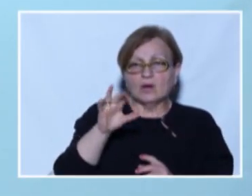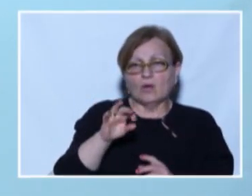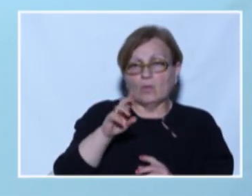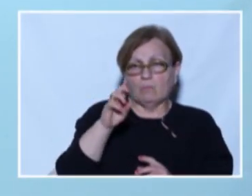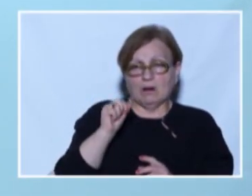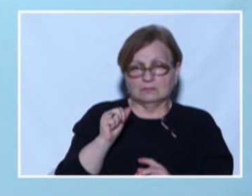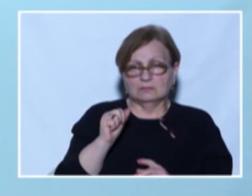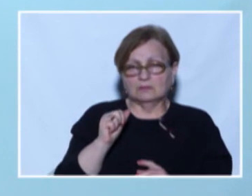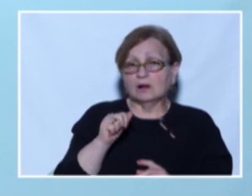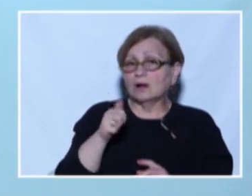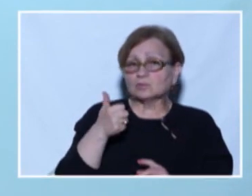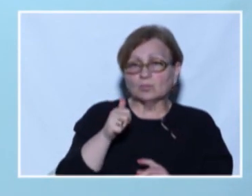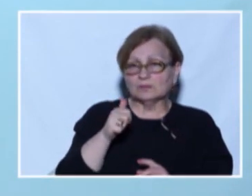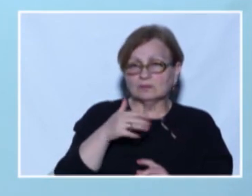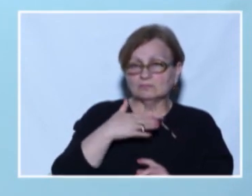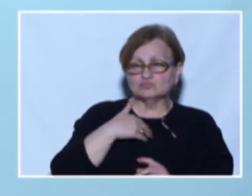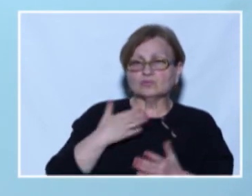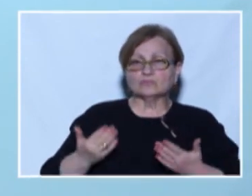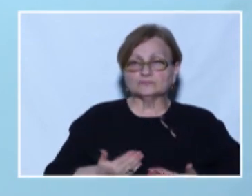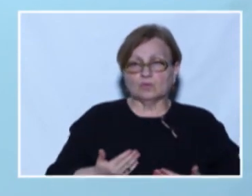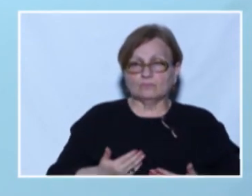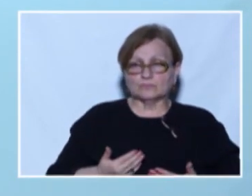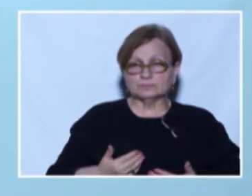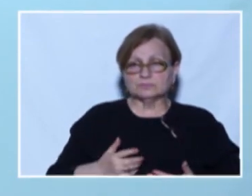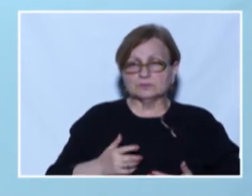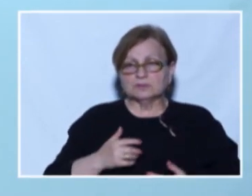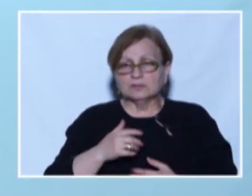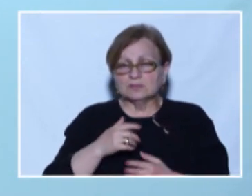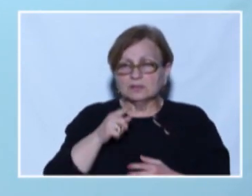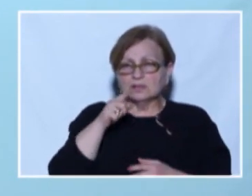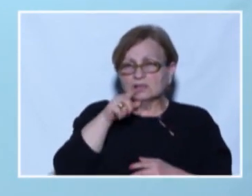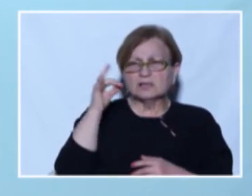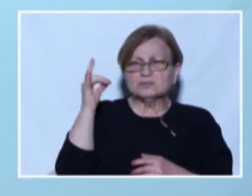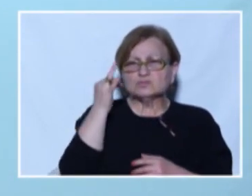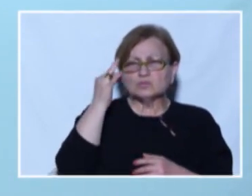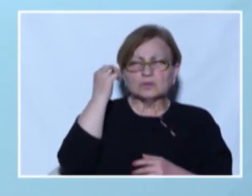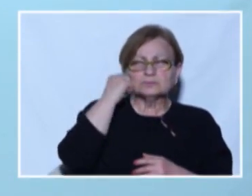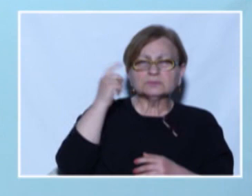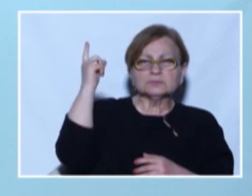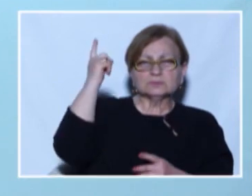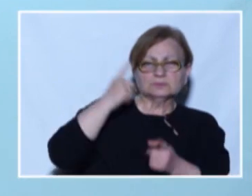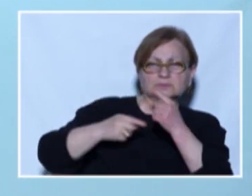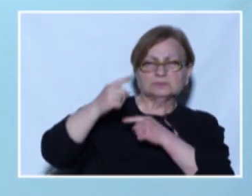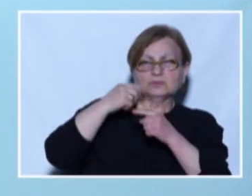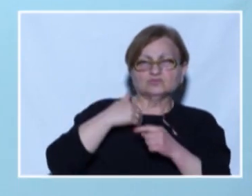პრინციპები, რომლითაც ჩვენ ცხოვრობთ და რომლებიც ისტორიულად ჩამოყალიბებულნი